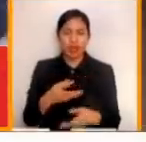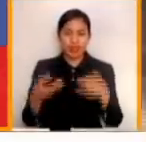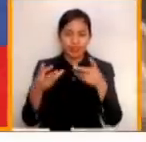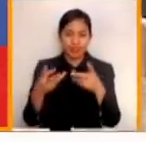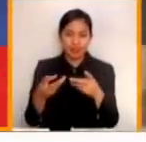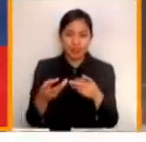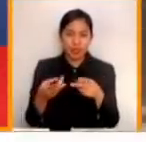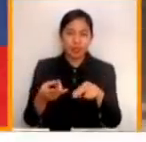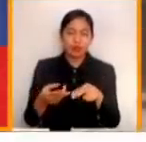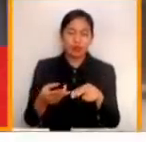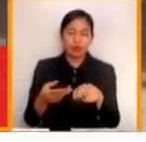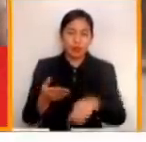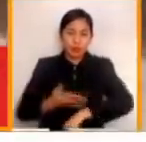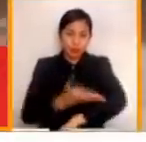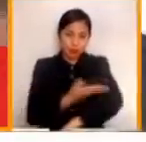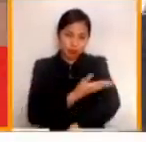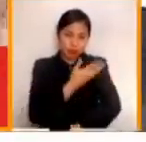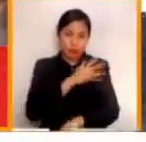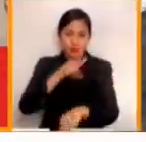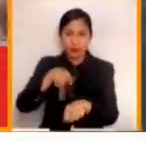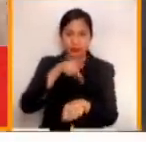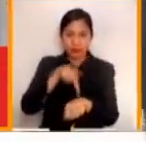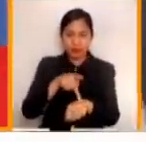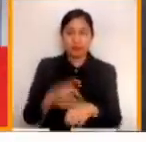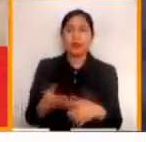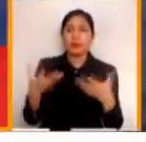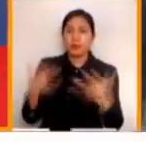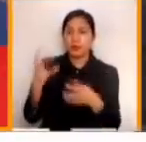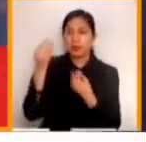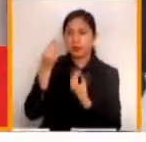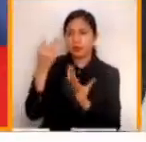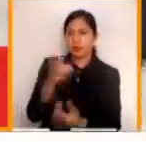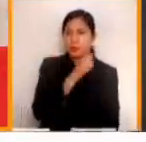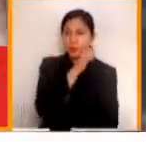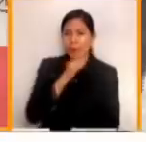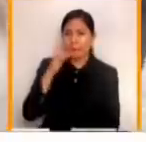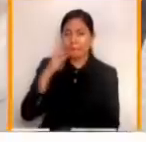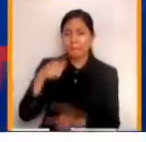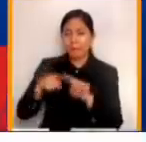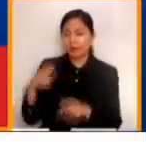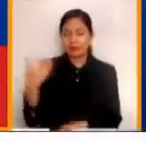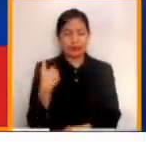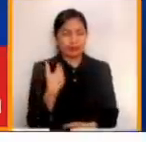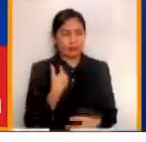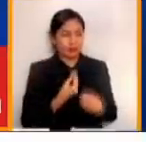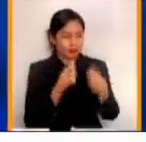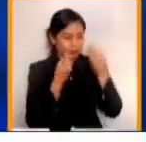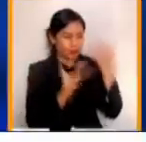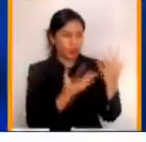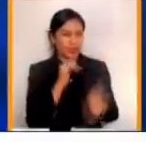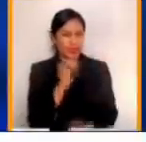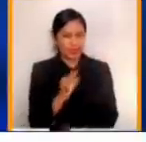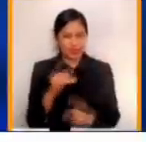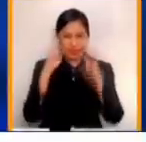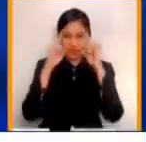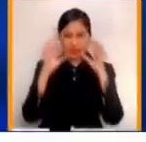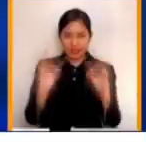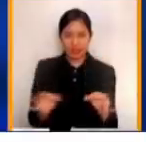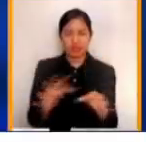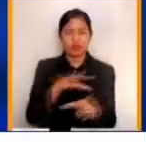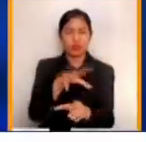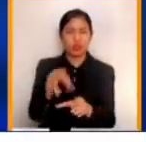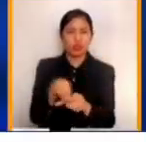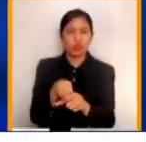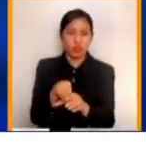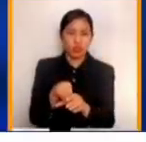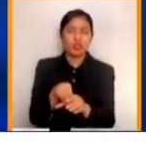kay Robredo ang kanilang desisyon, pero hindi pa inihahayag ni Robredo kung tatakbo siya o hindi. Sa isang statement, nagpasalamat